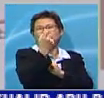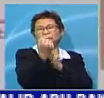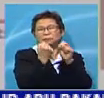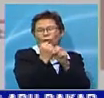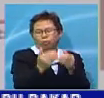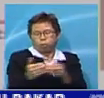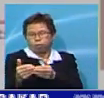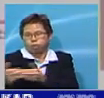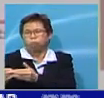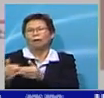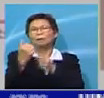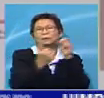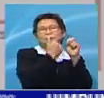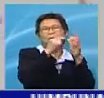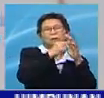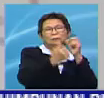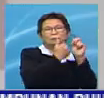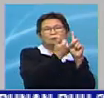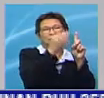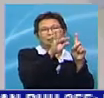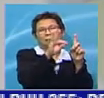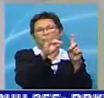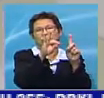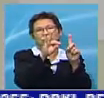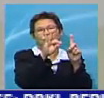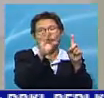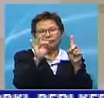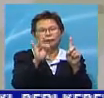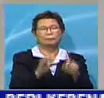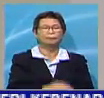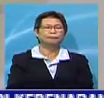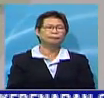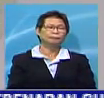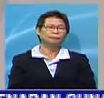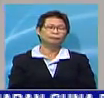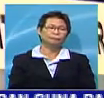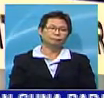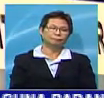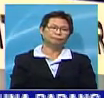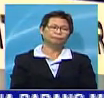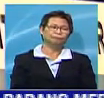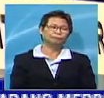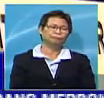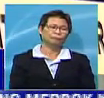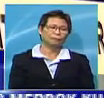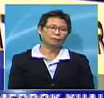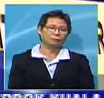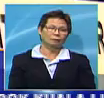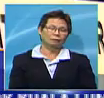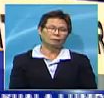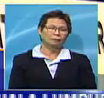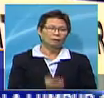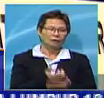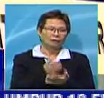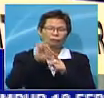berturut-turut sejak 1998 biggest so the international Economic environment gone